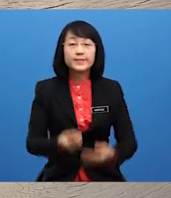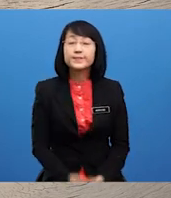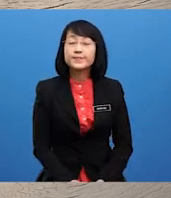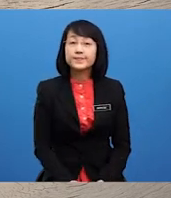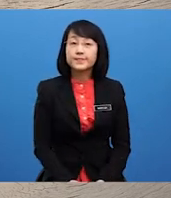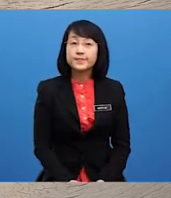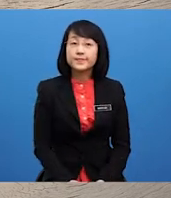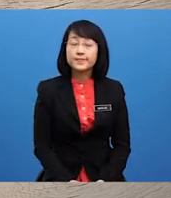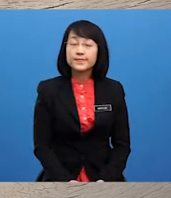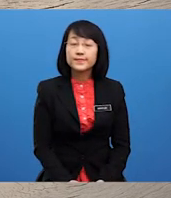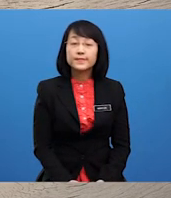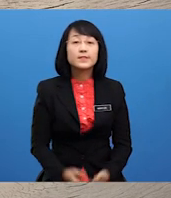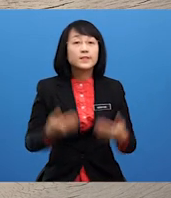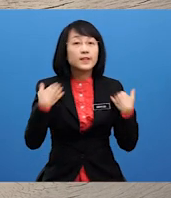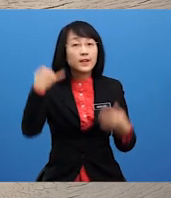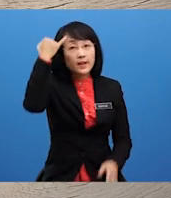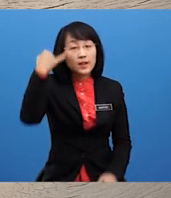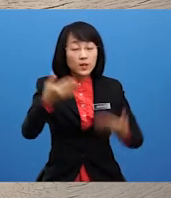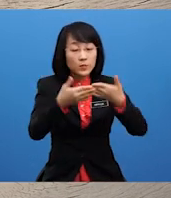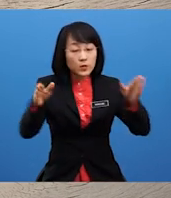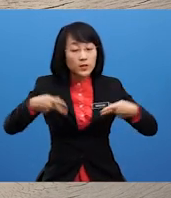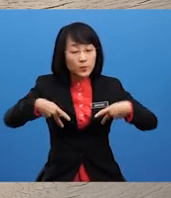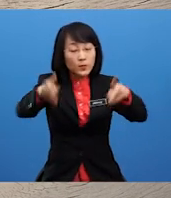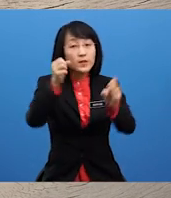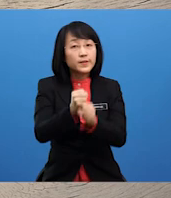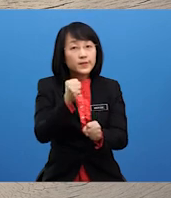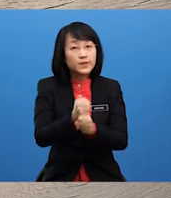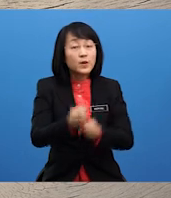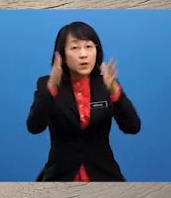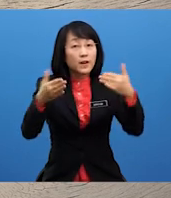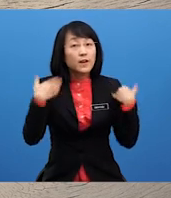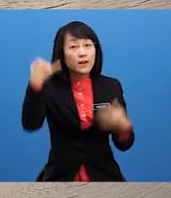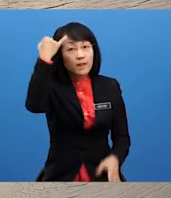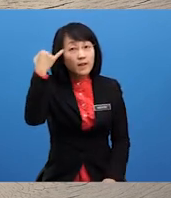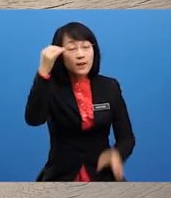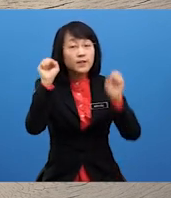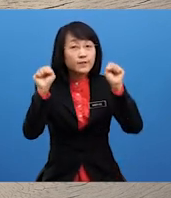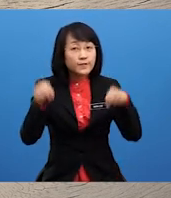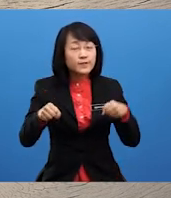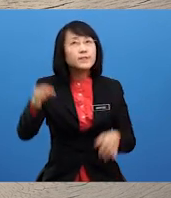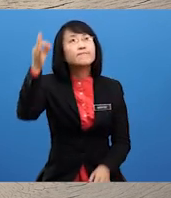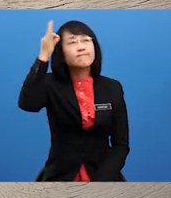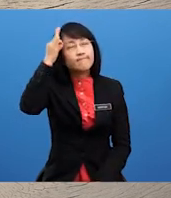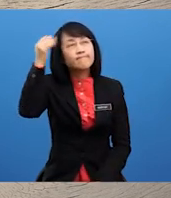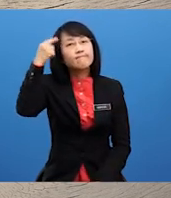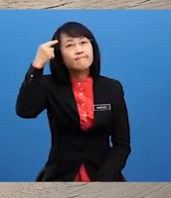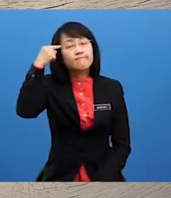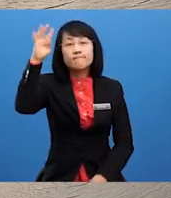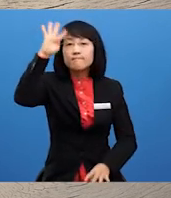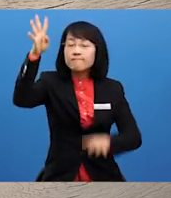Seterusnya, adanya ilmu dapat membuka peluang pekerjaan. Orang berilmu akan mampu berfikir